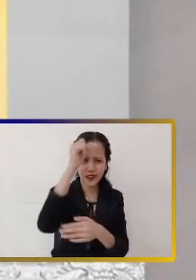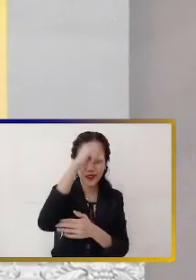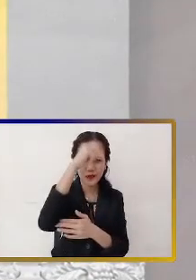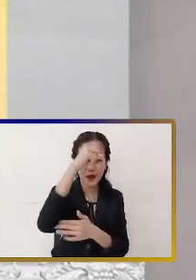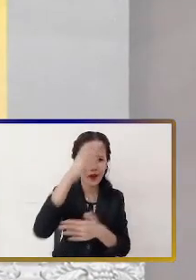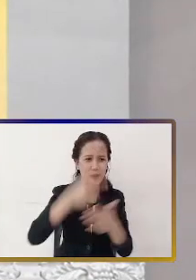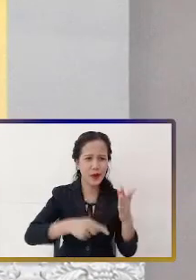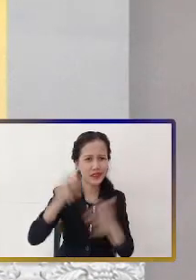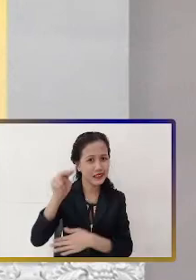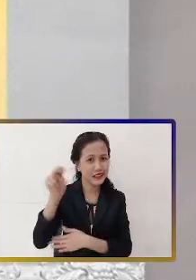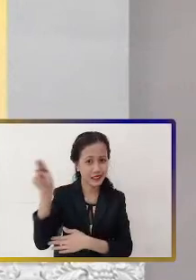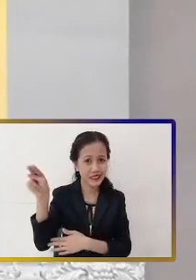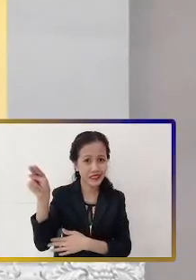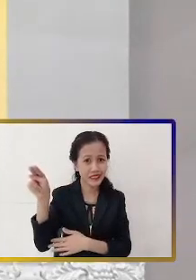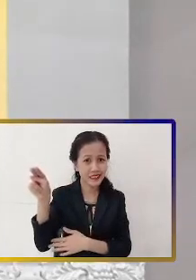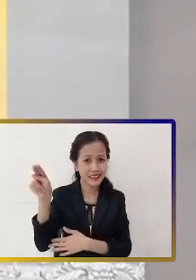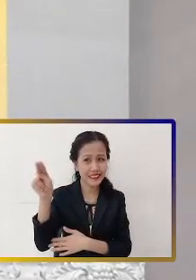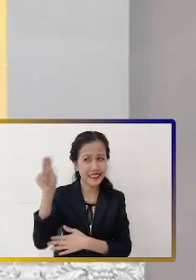Alright? Did you get that?